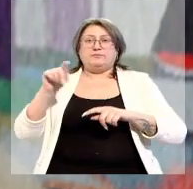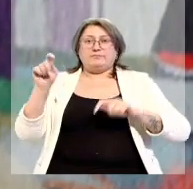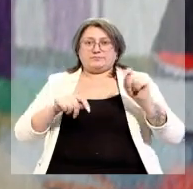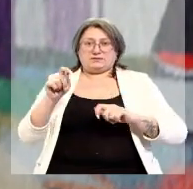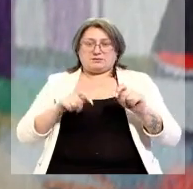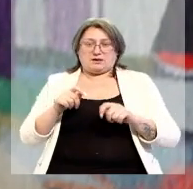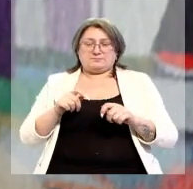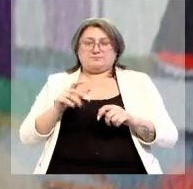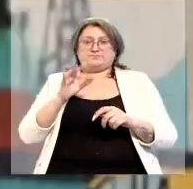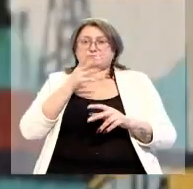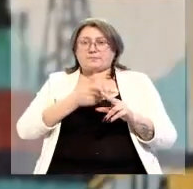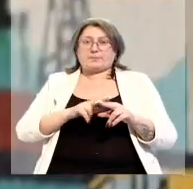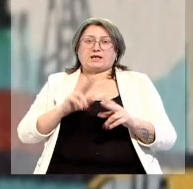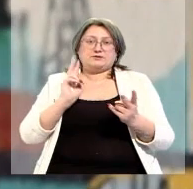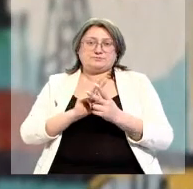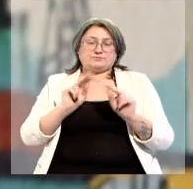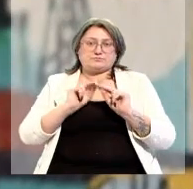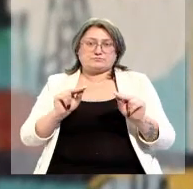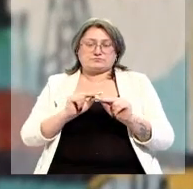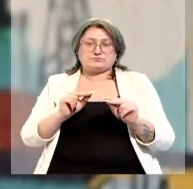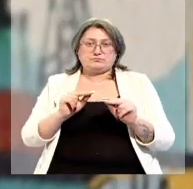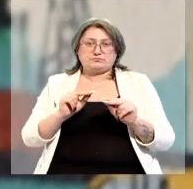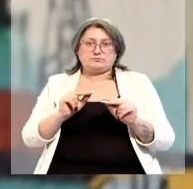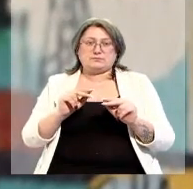көшпелі семинар өтуде. Бұл кездесулер